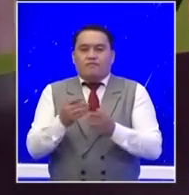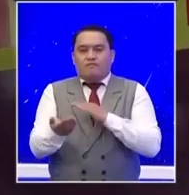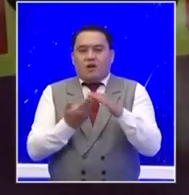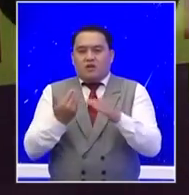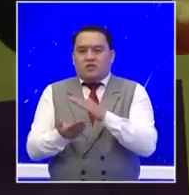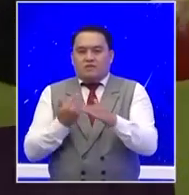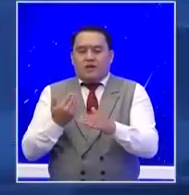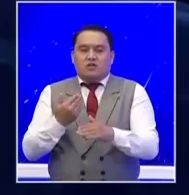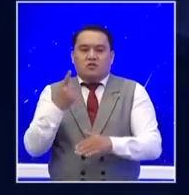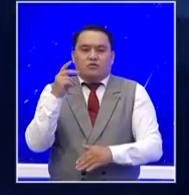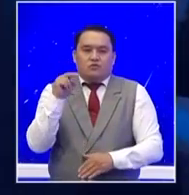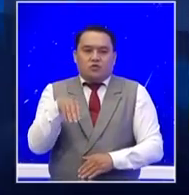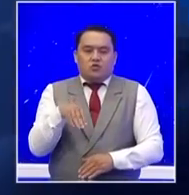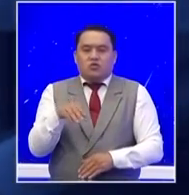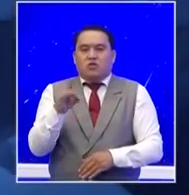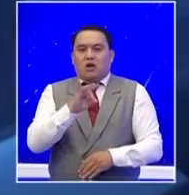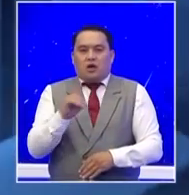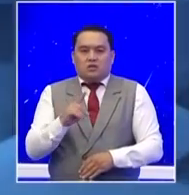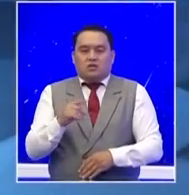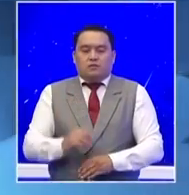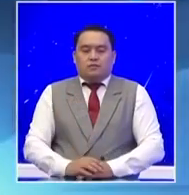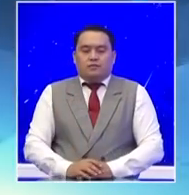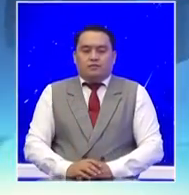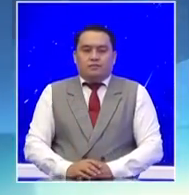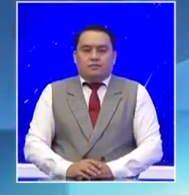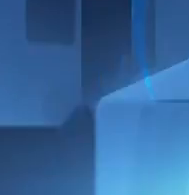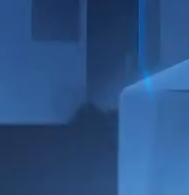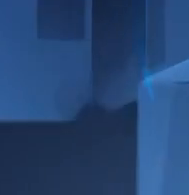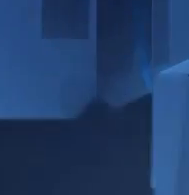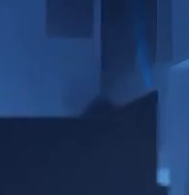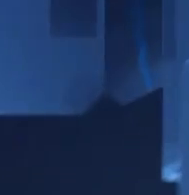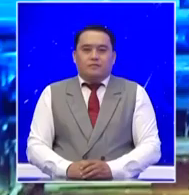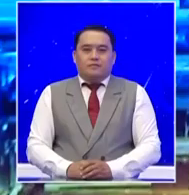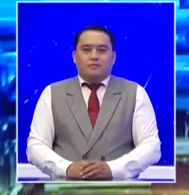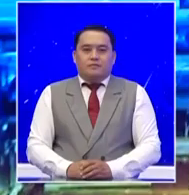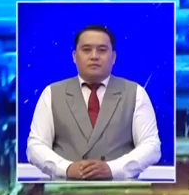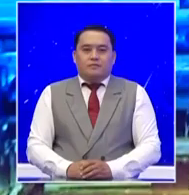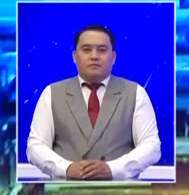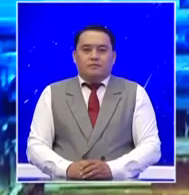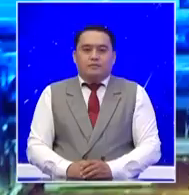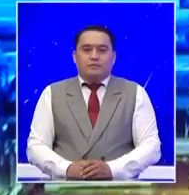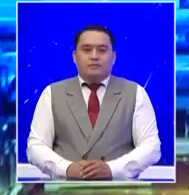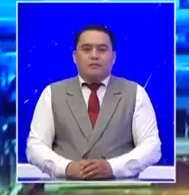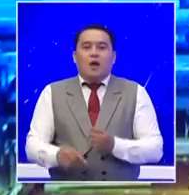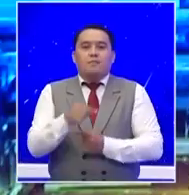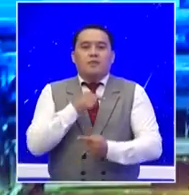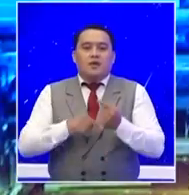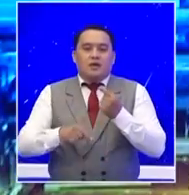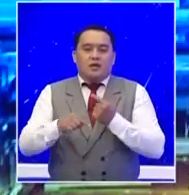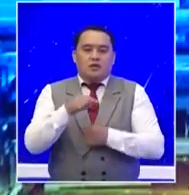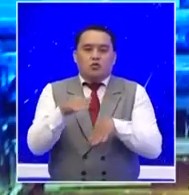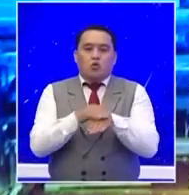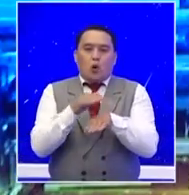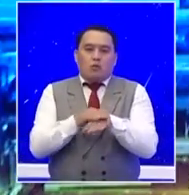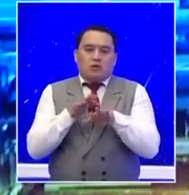до 2000 раз. Дамир Анитов, Абзал Нусипов, телеканал ЖЦУ. Вслед за бизнесменами региона эстафету добрых